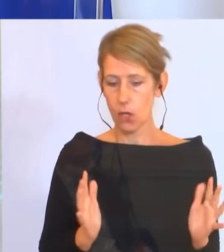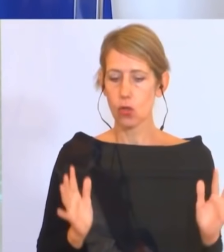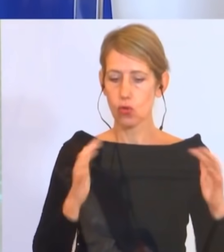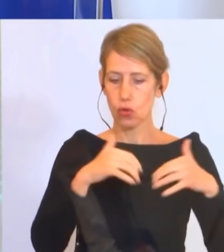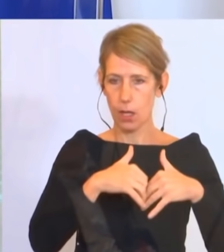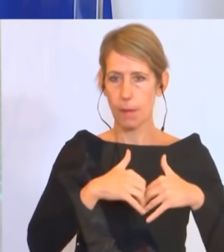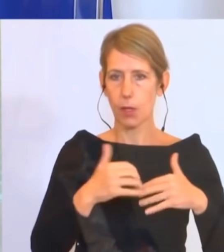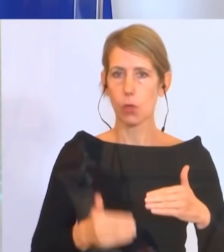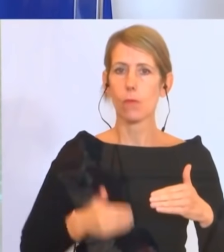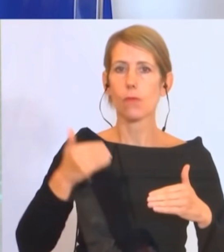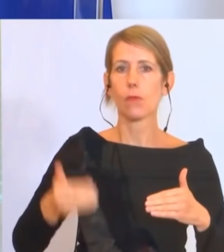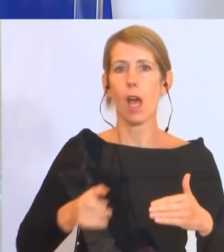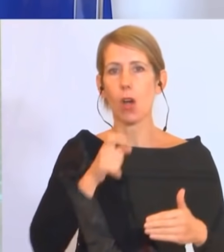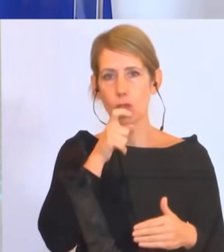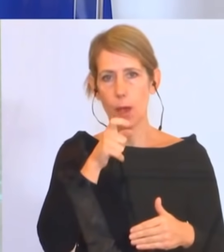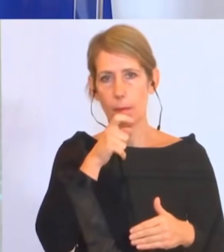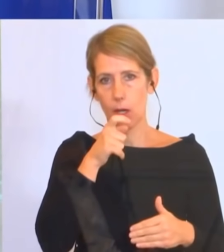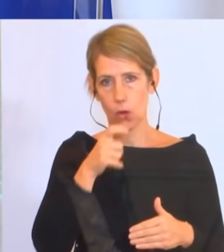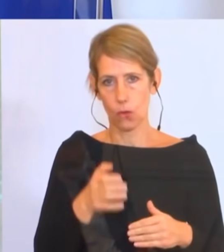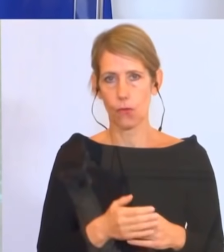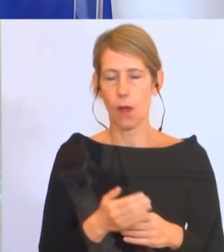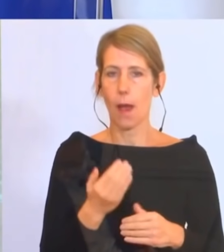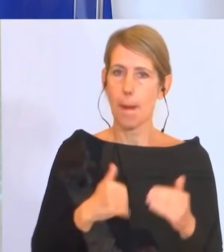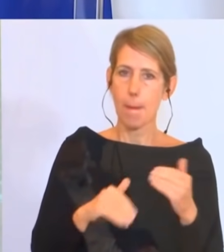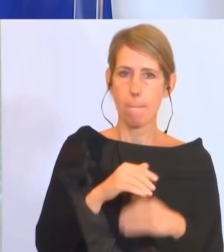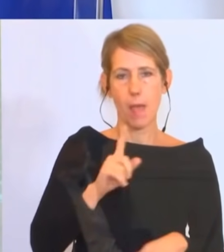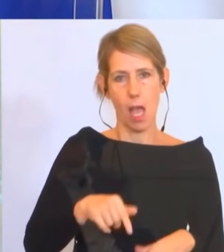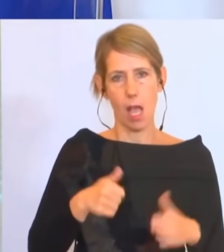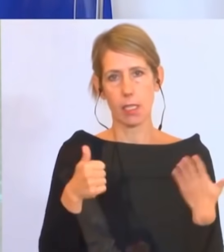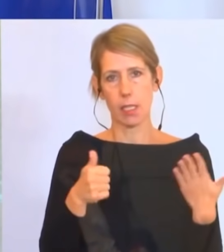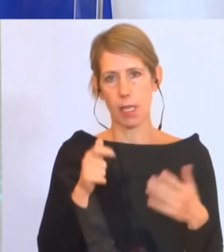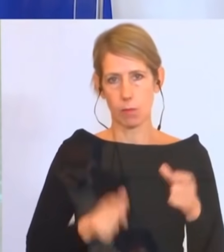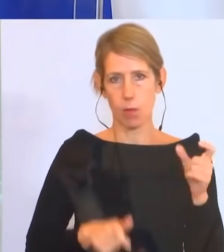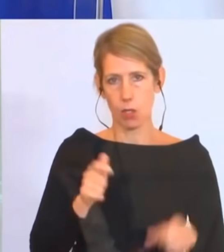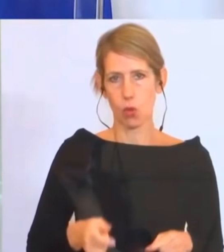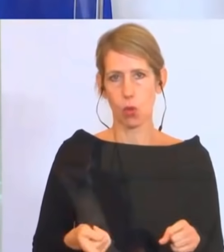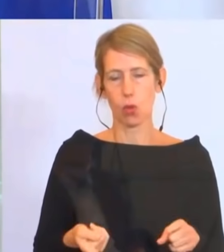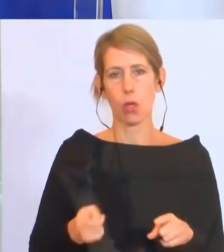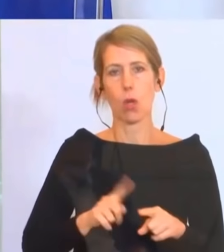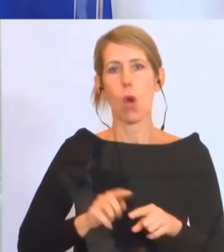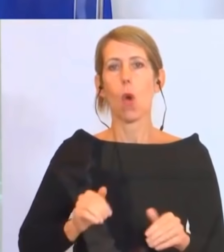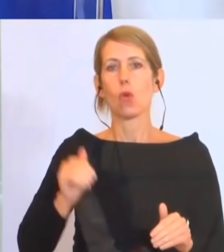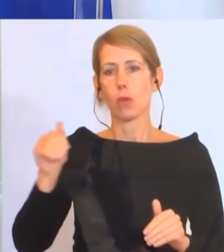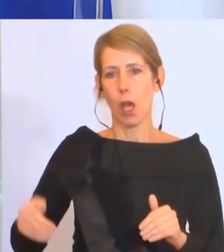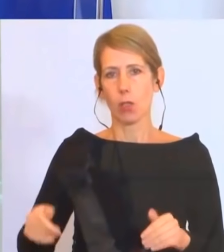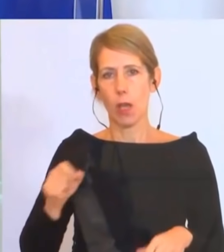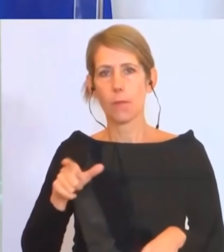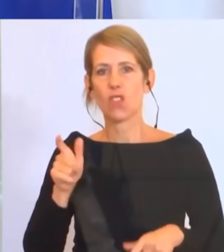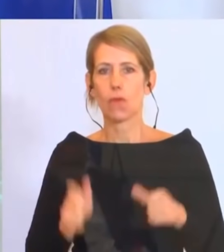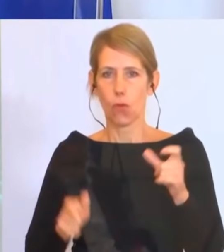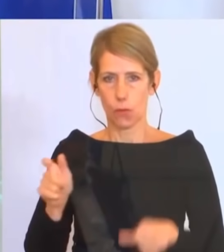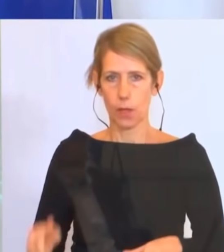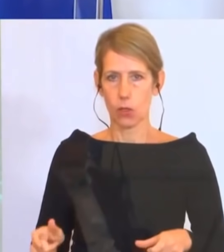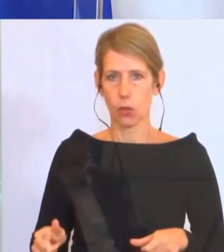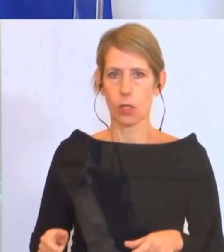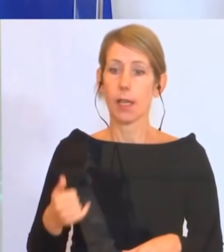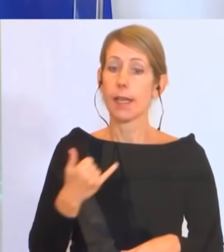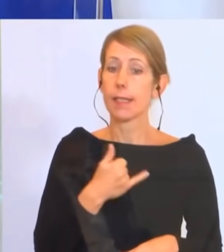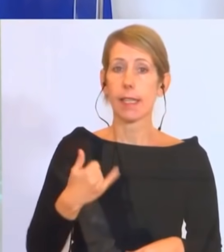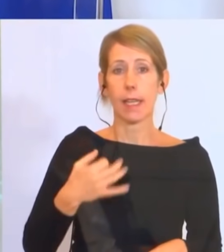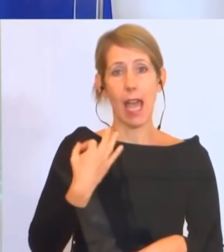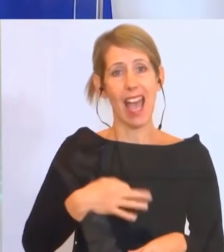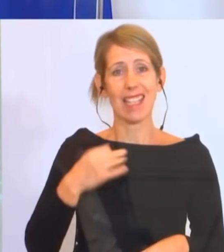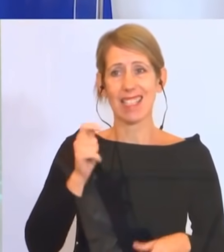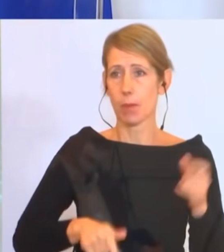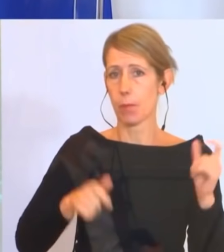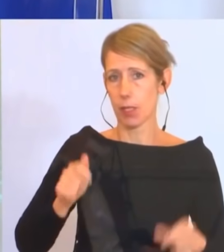Zusammenkünfte außerhalb des Berufs, mehr als 6 Personen bzw. Outdoor mehr als 12 Personen. Was sich jeder Einzelne merken muss,